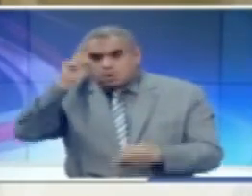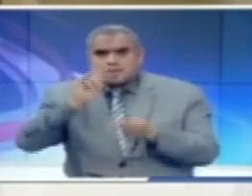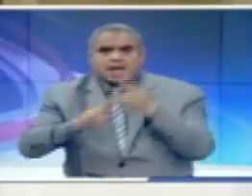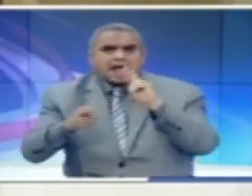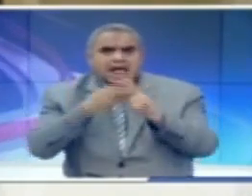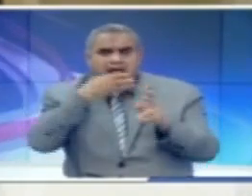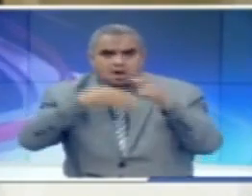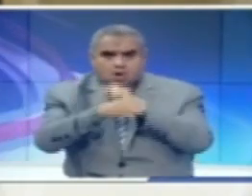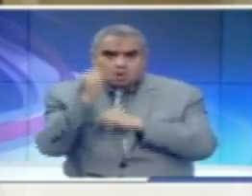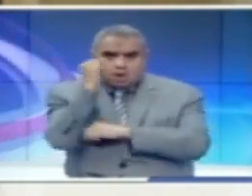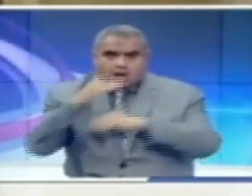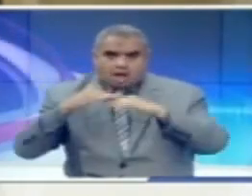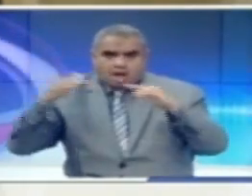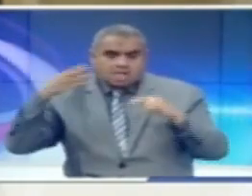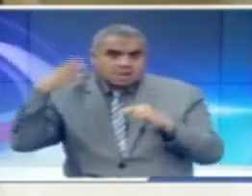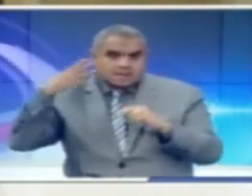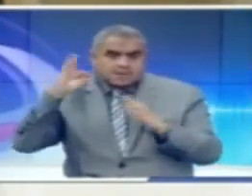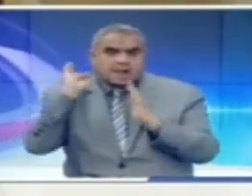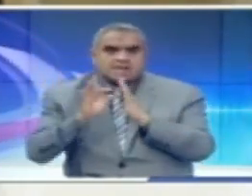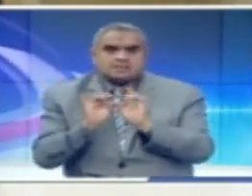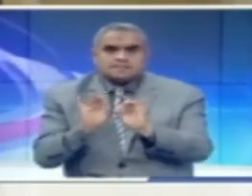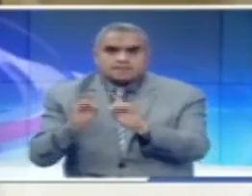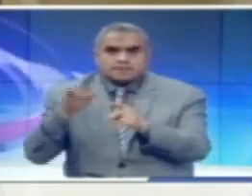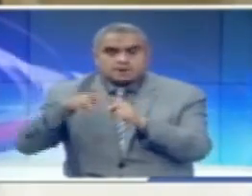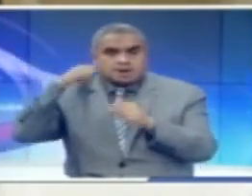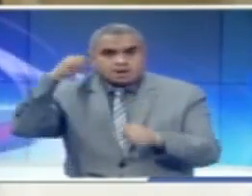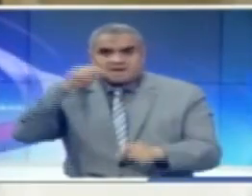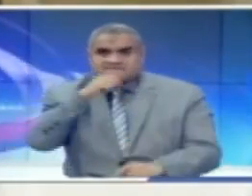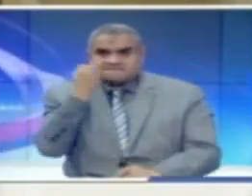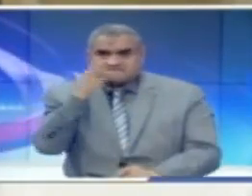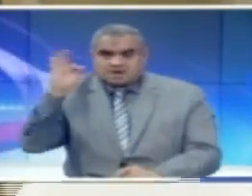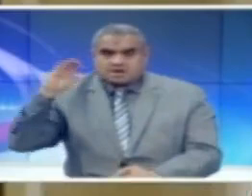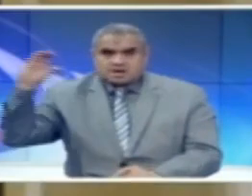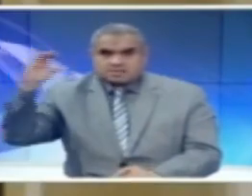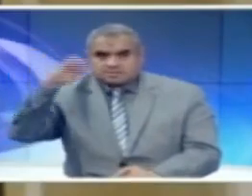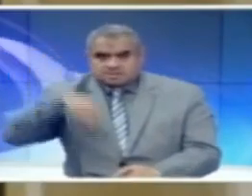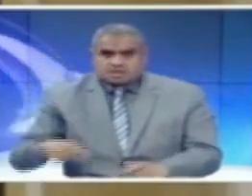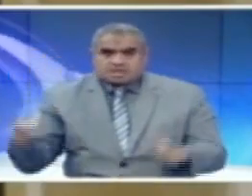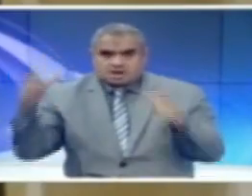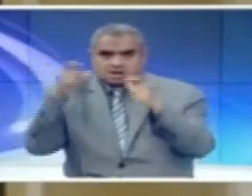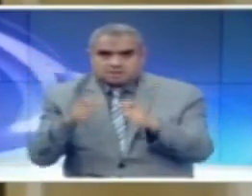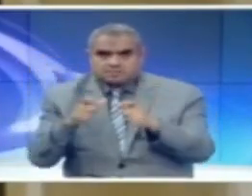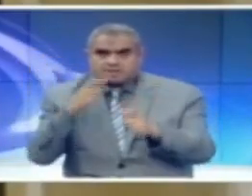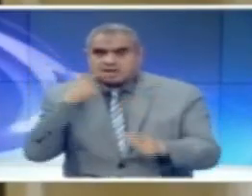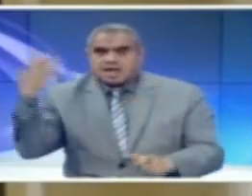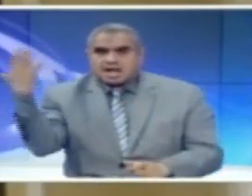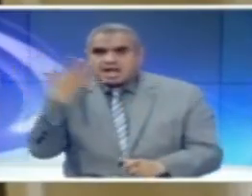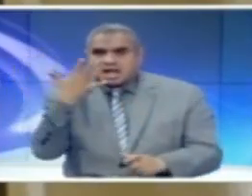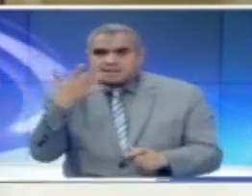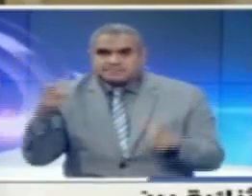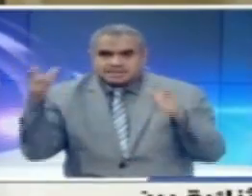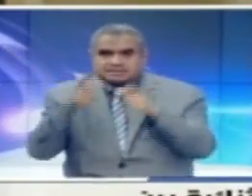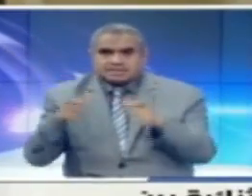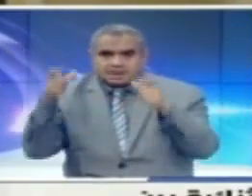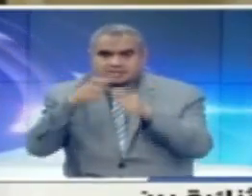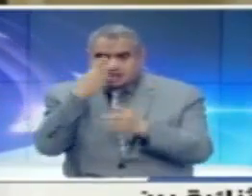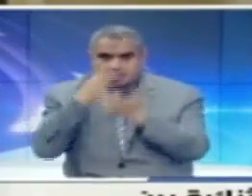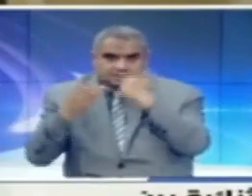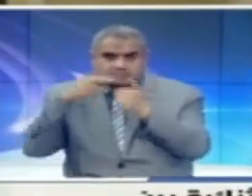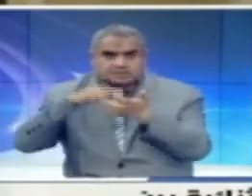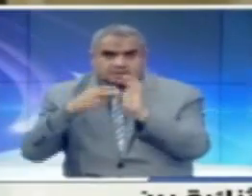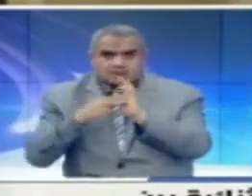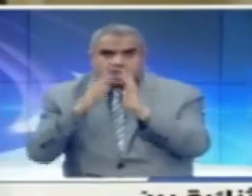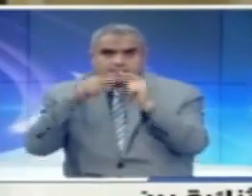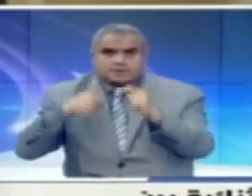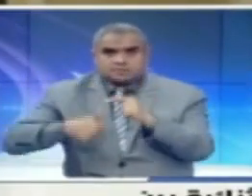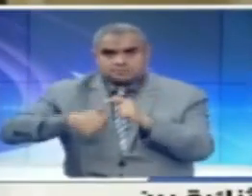راضي أن الرئيسين عبد الفتاح السيسي وإيمانويل ماكرون سيعقدان اليوم خامس قمة ثنائية، مشيرا إلى أن مصر